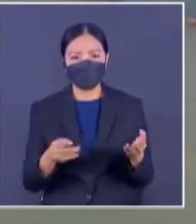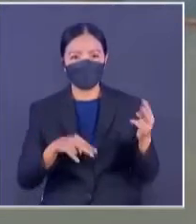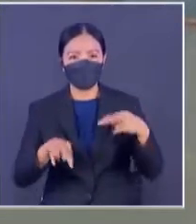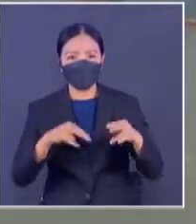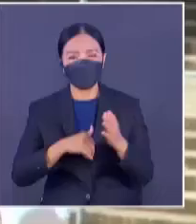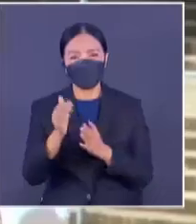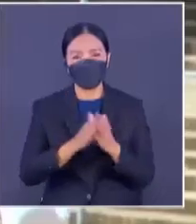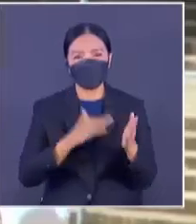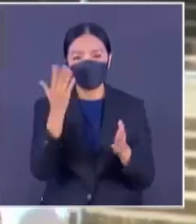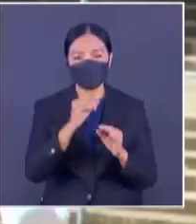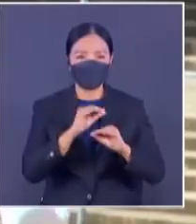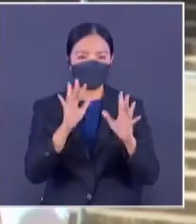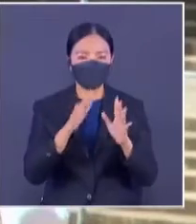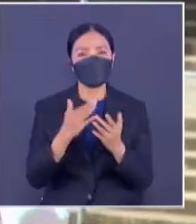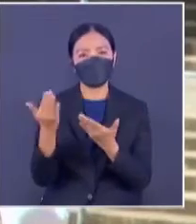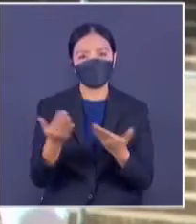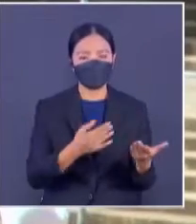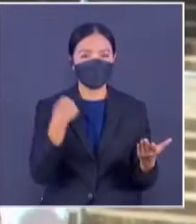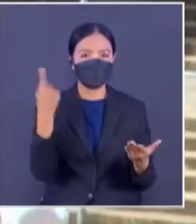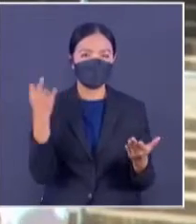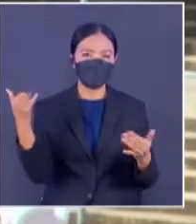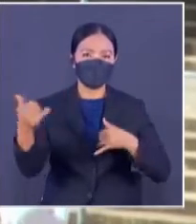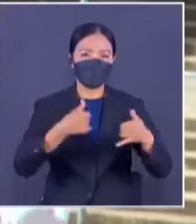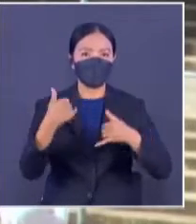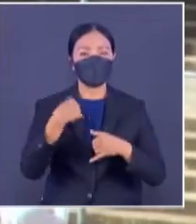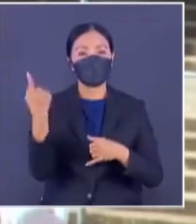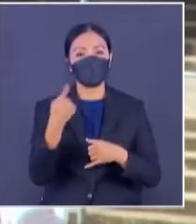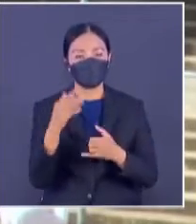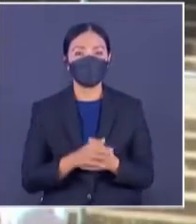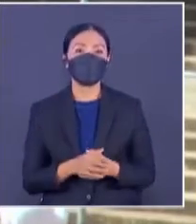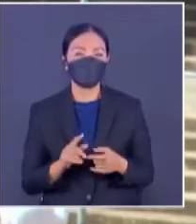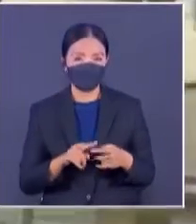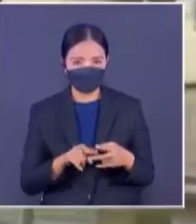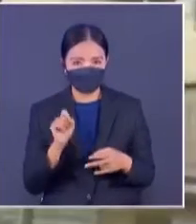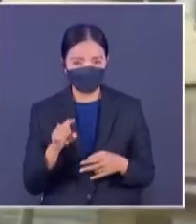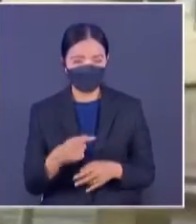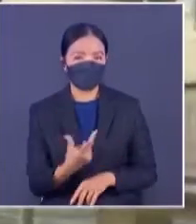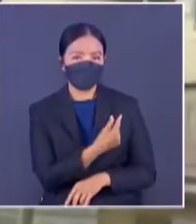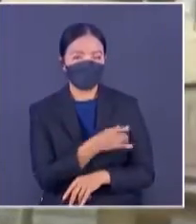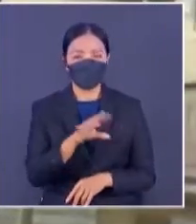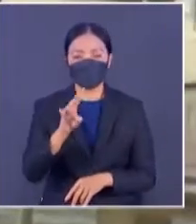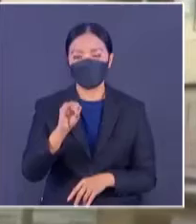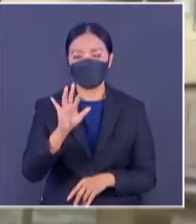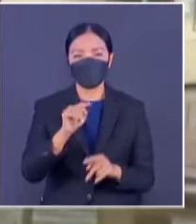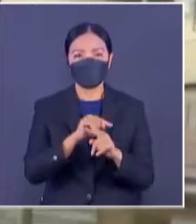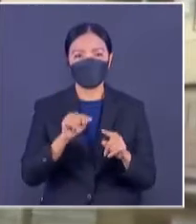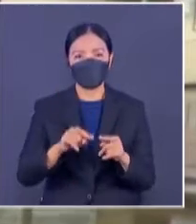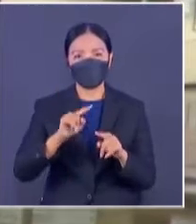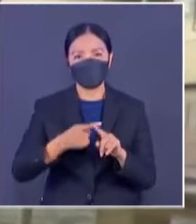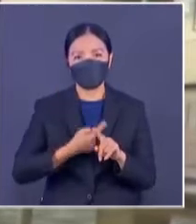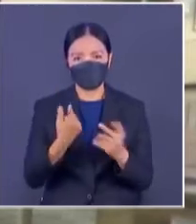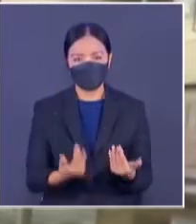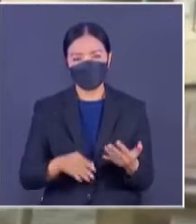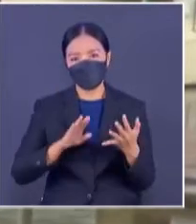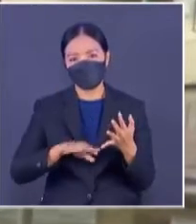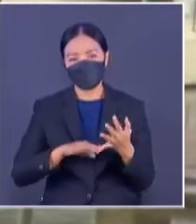สดใสครับเพื่อรองรับนักท่องเที่ยวที่จะเดินทางมาเยือนพร้อมกับเร่งฉีดวัคซีนให้ได้ร้อยละ75ของประชากรภายในสิ้นเดือนนี้นะครับ